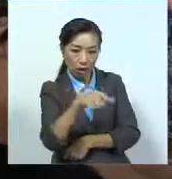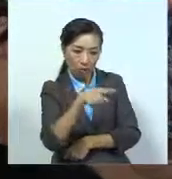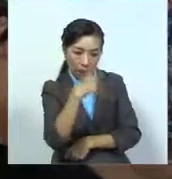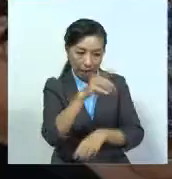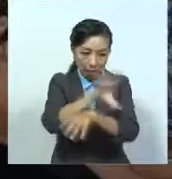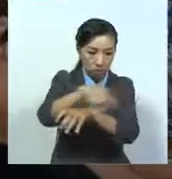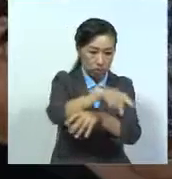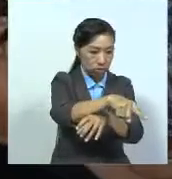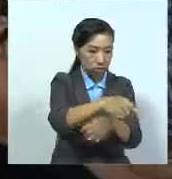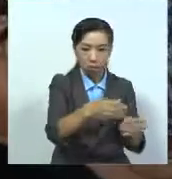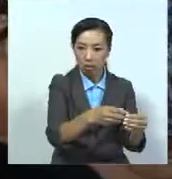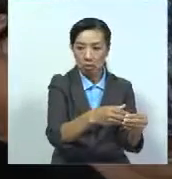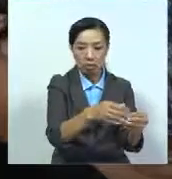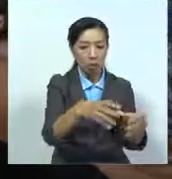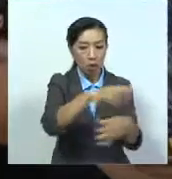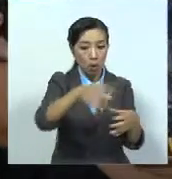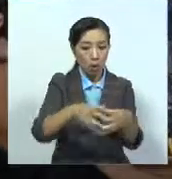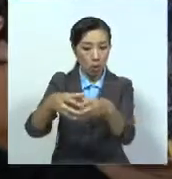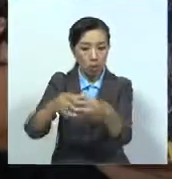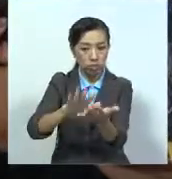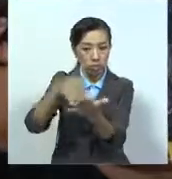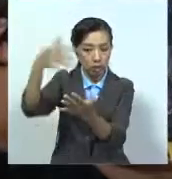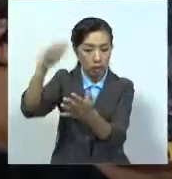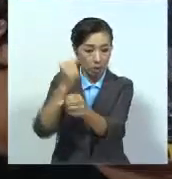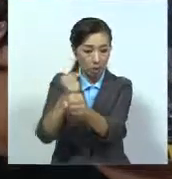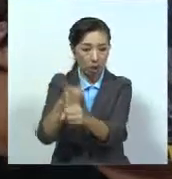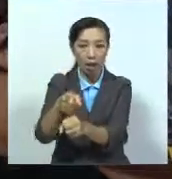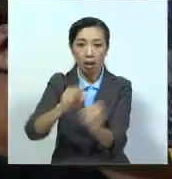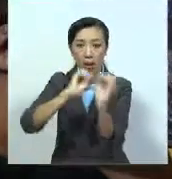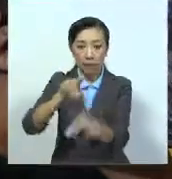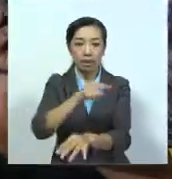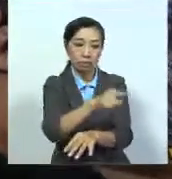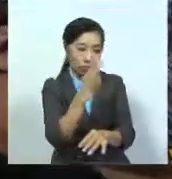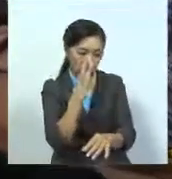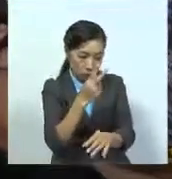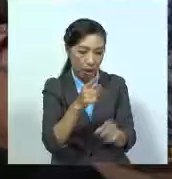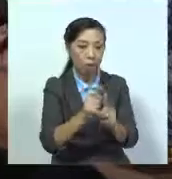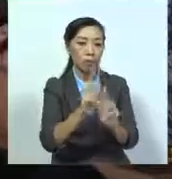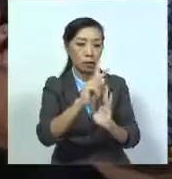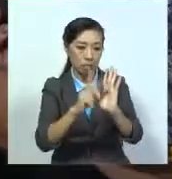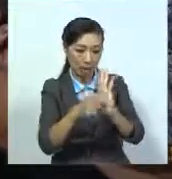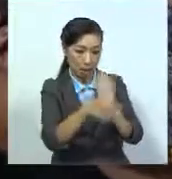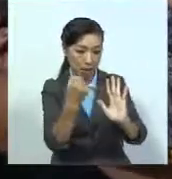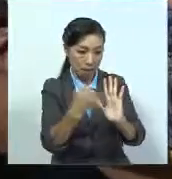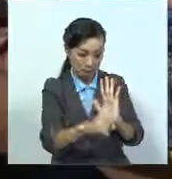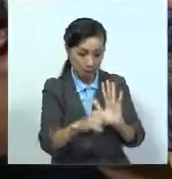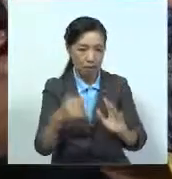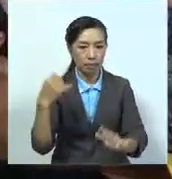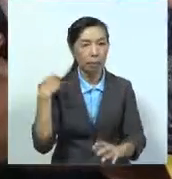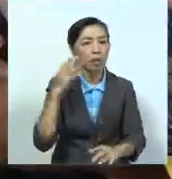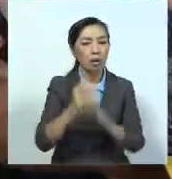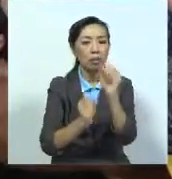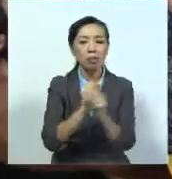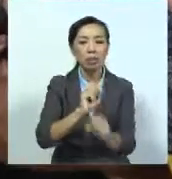ราชบัญญัติจัดหางานและคุ้มครองคนหางานพุทธศักราช2528และที่แก้ไขเพิ่มเติมฉบับที่2พุ